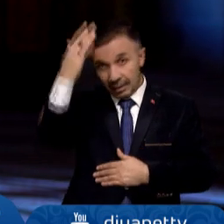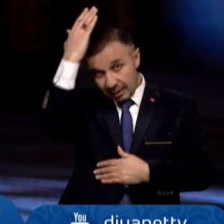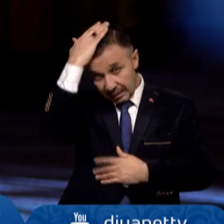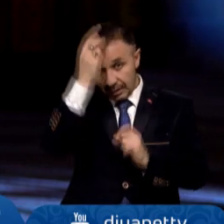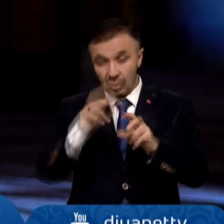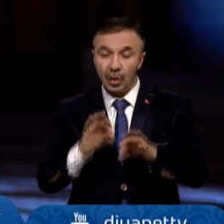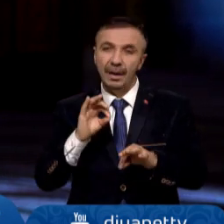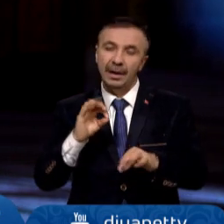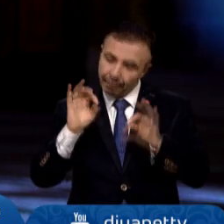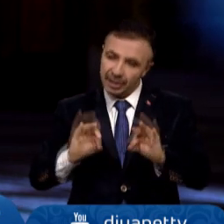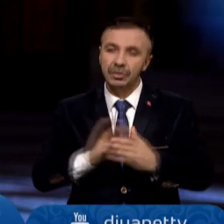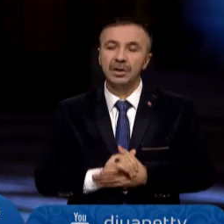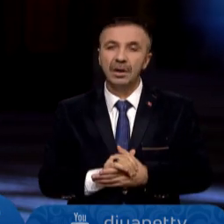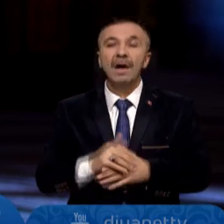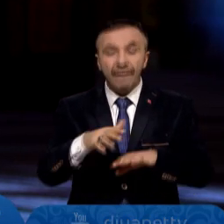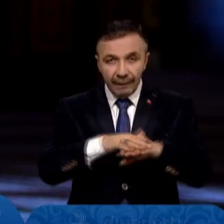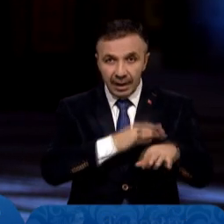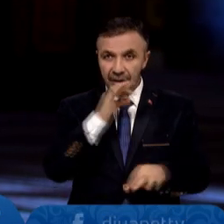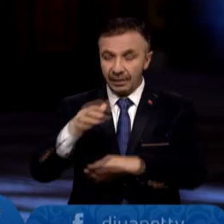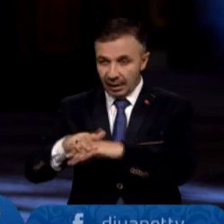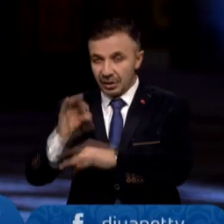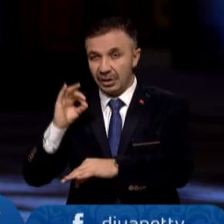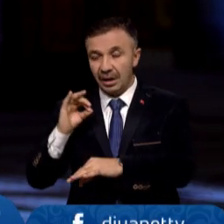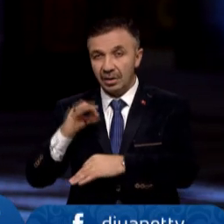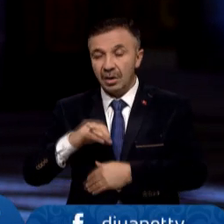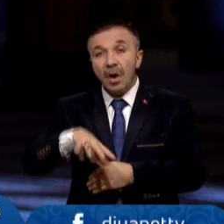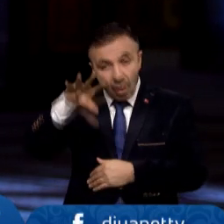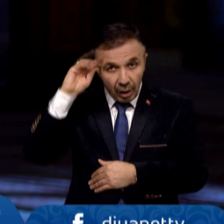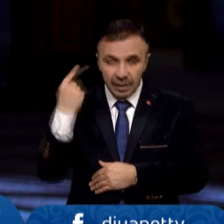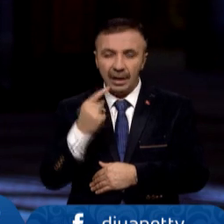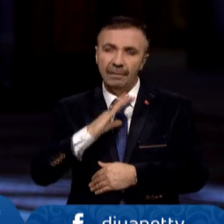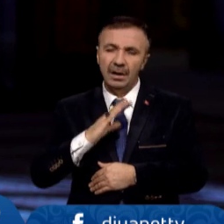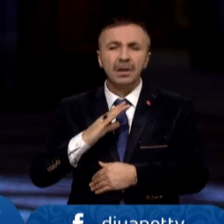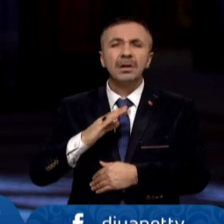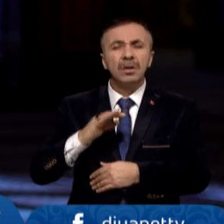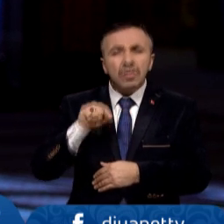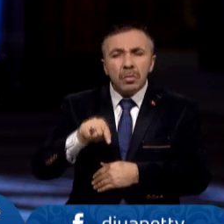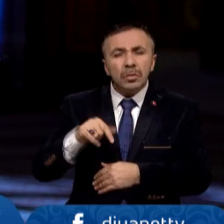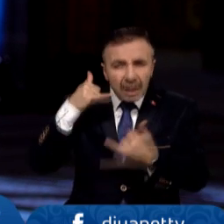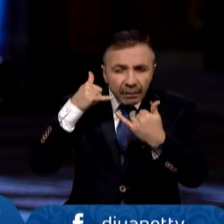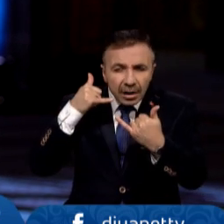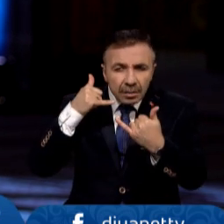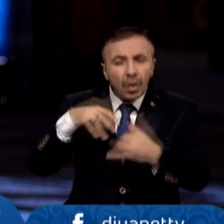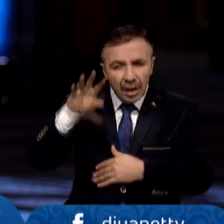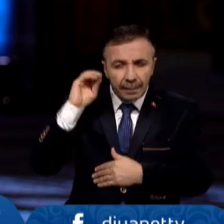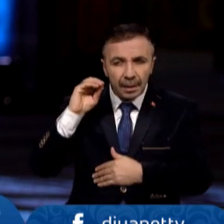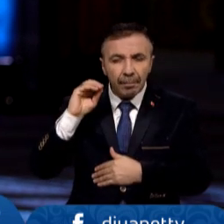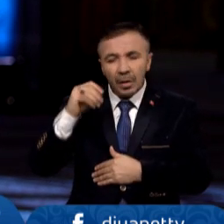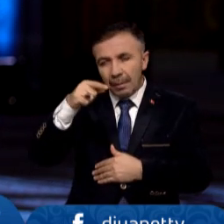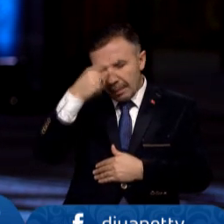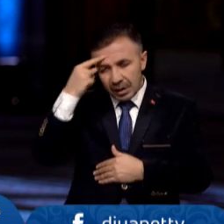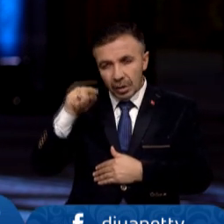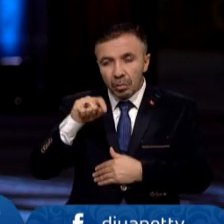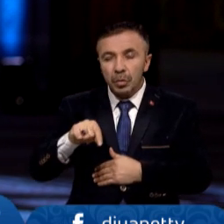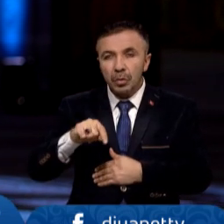berradi Allah'ındır bu valinin validen öğreneceğiz şey var ha bu gün telefon açıp öğrenebilir Bunlar